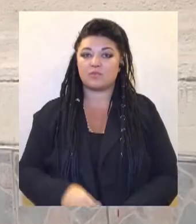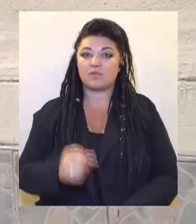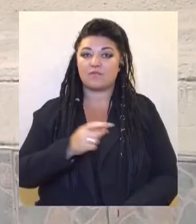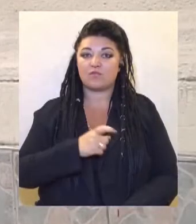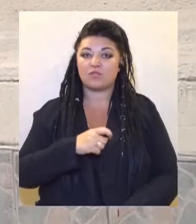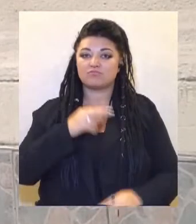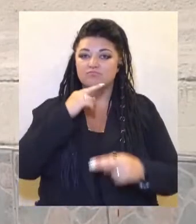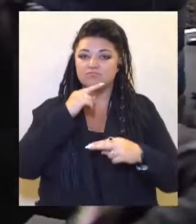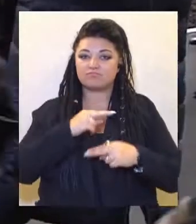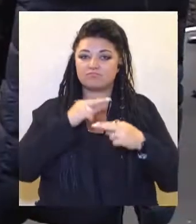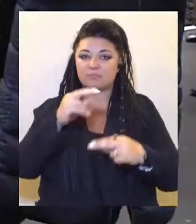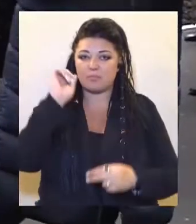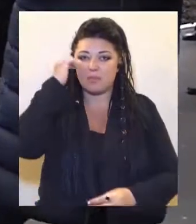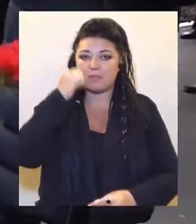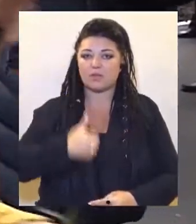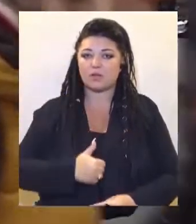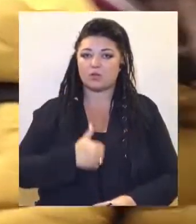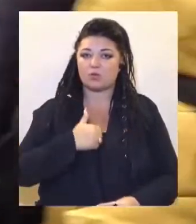героїв Крут.